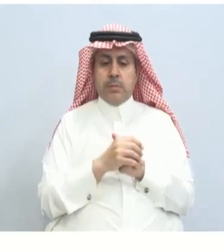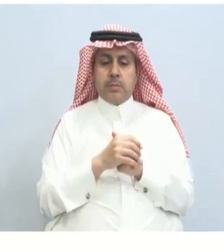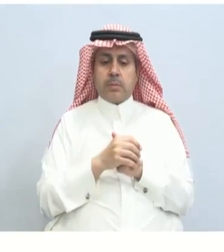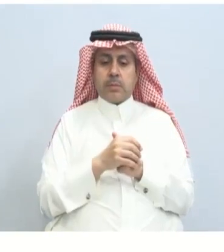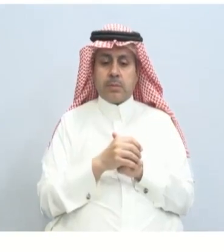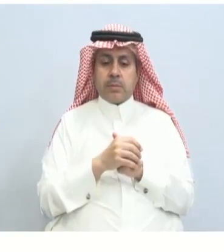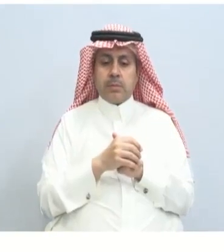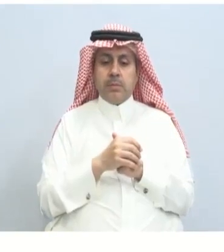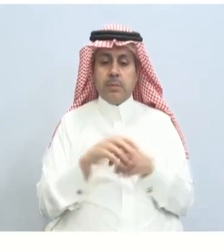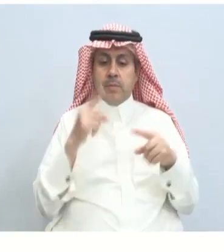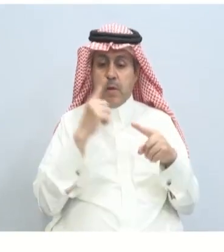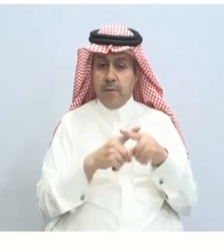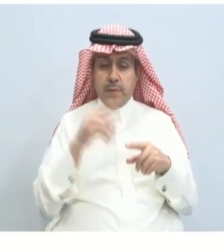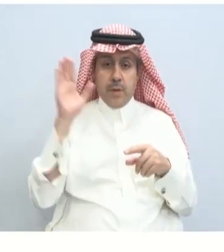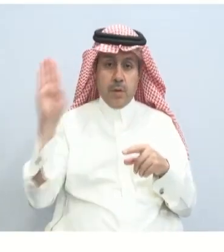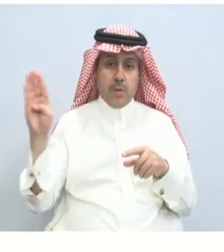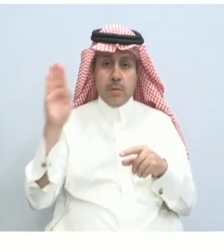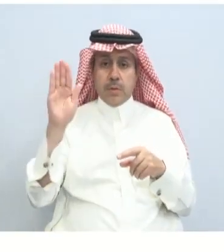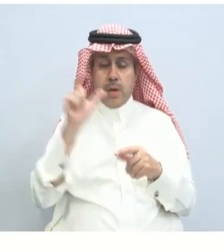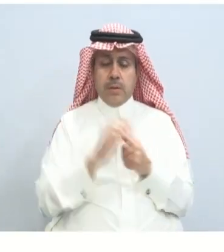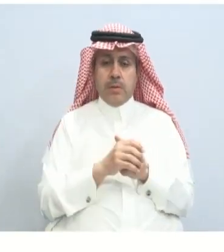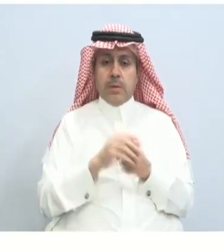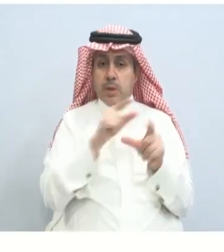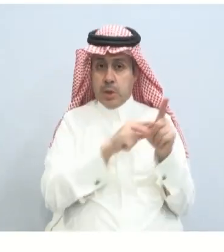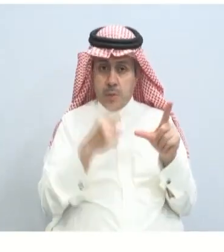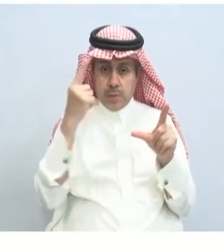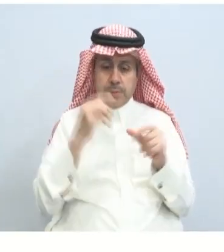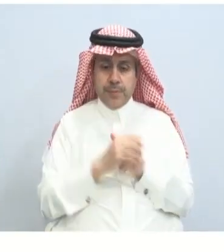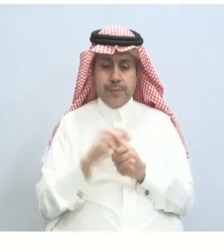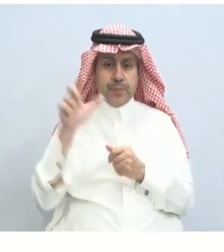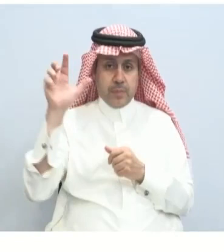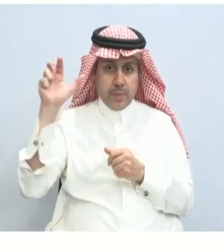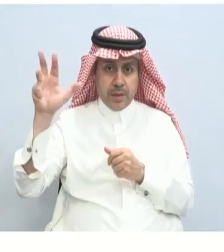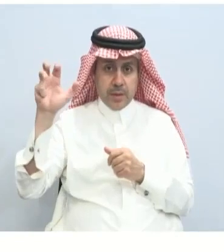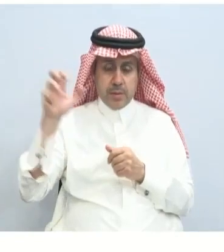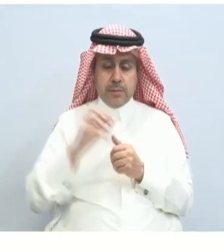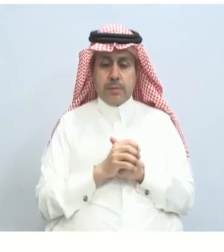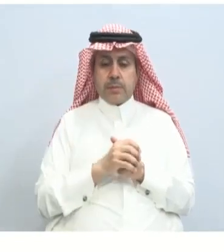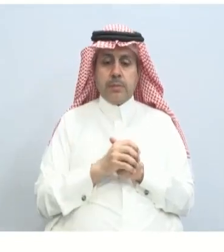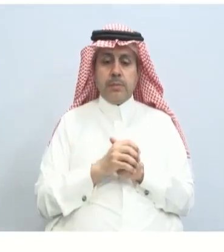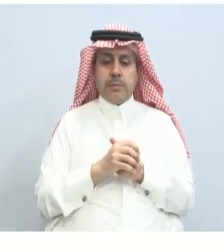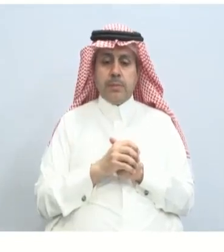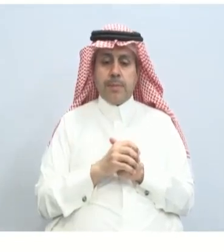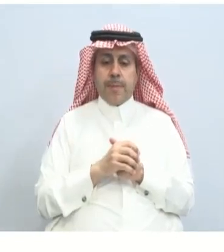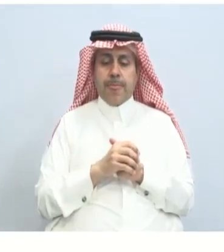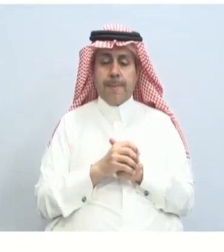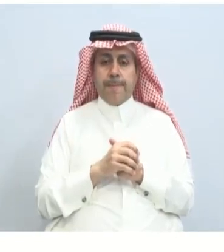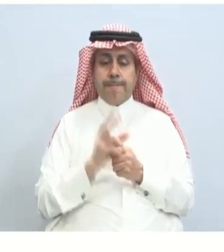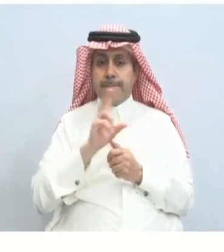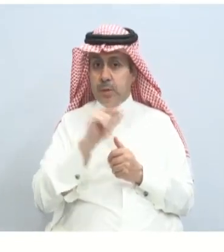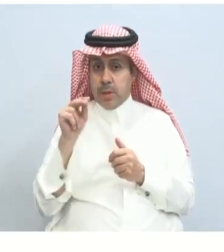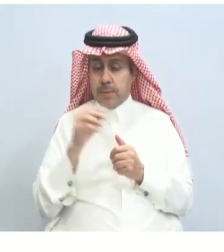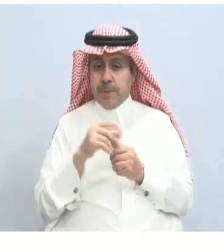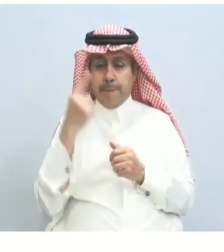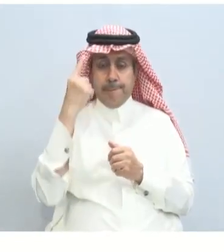الثيتا في كوساين الزاويه الاولى اللي هي كم اللي هي 90 ساين ال 90 هذه تساوي كم